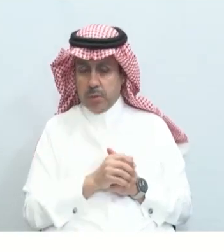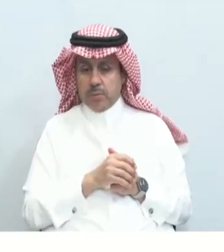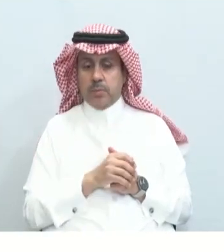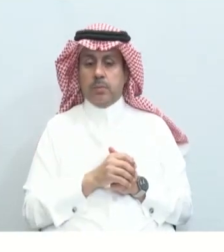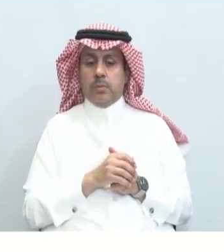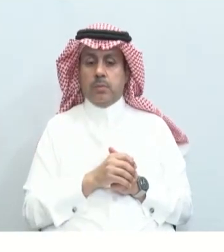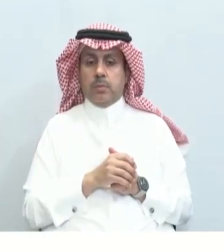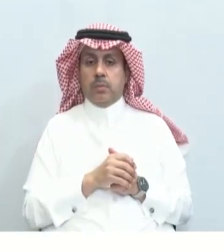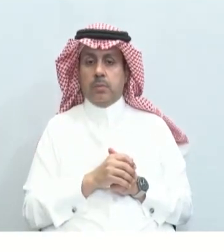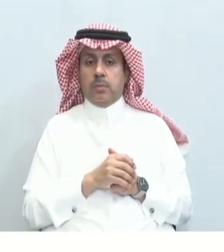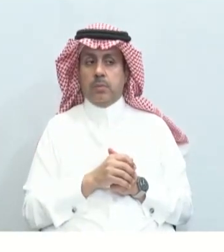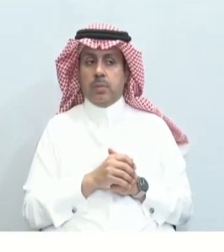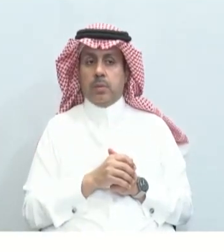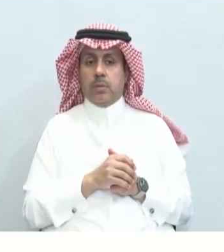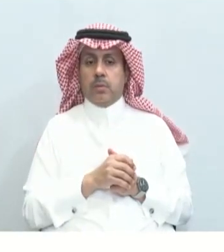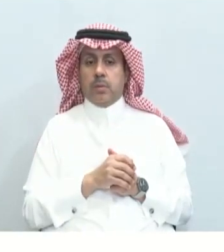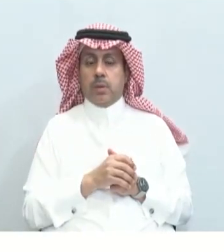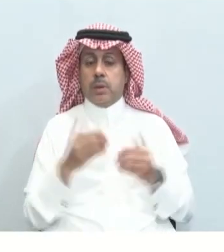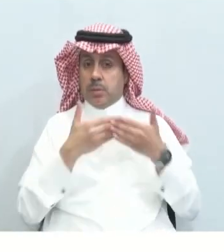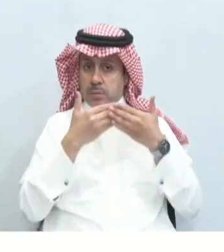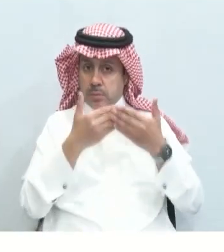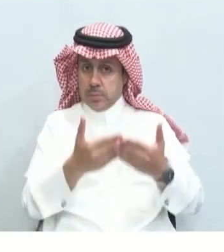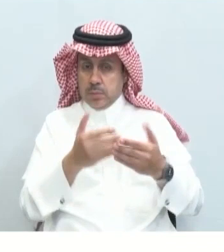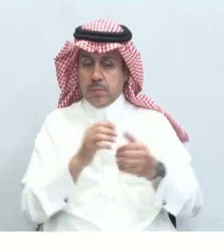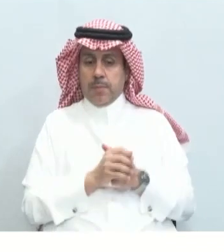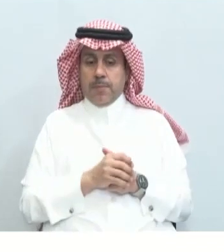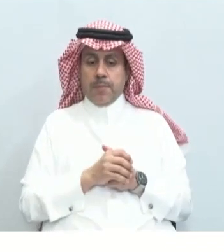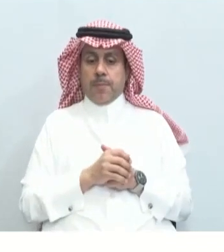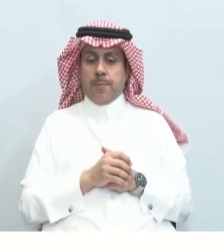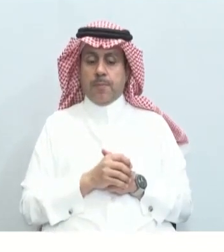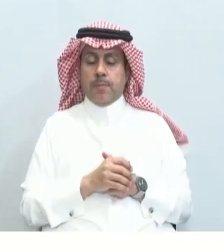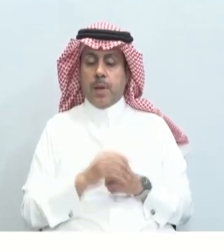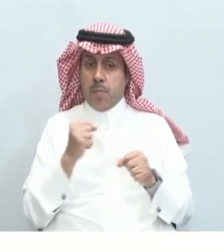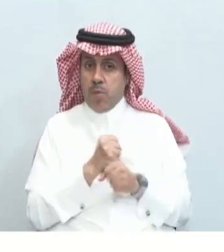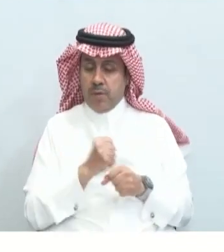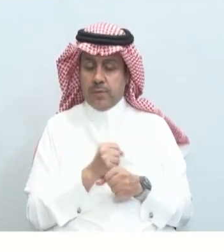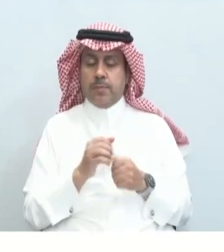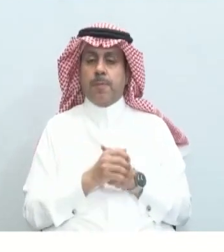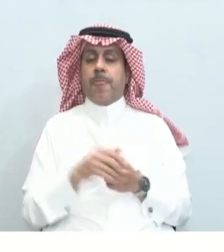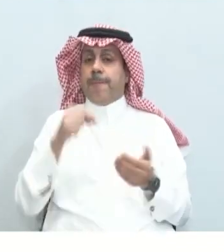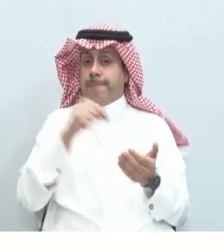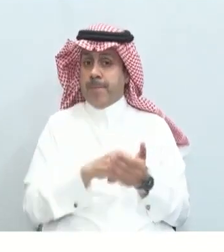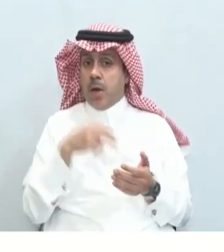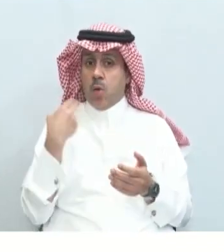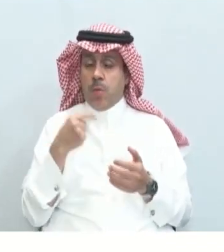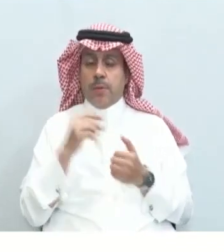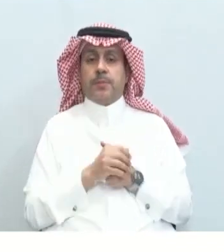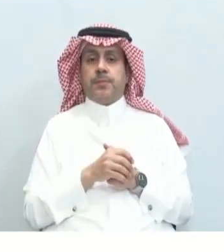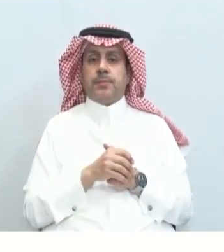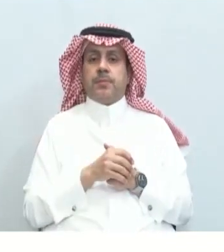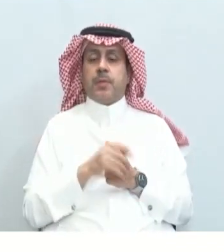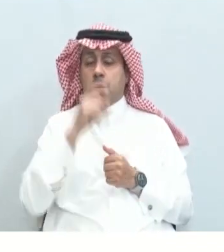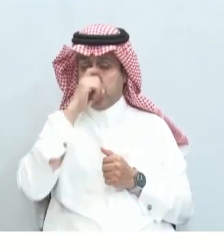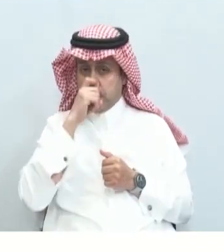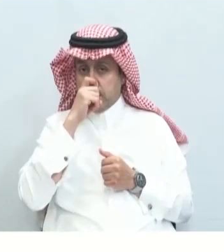نقول من الجزاءات الاداريه التي ربما يكون انسان موظفا في داخل الدوله فيجب عليه ان